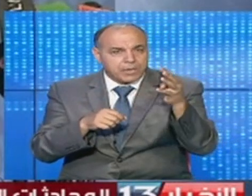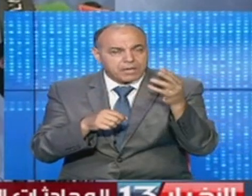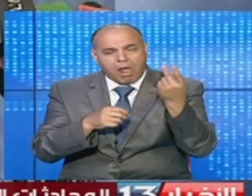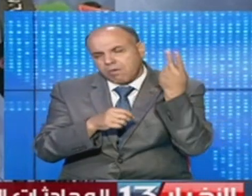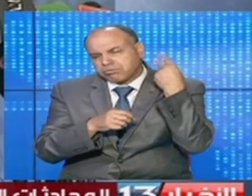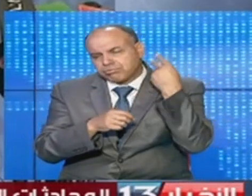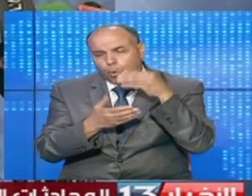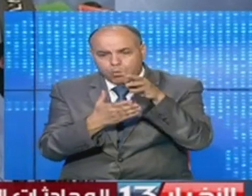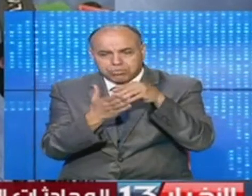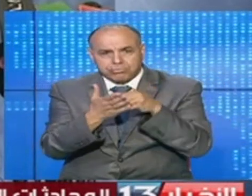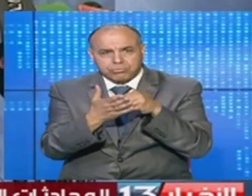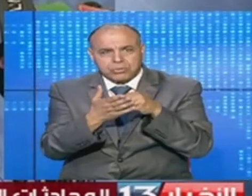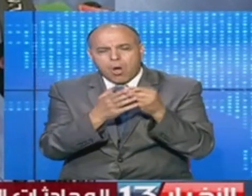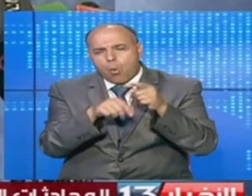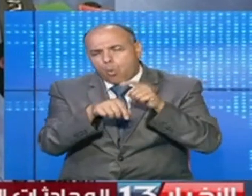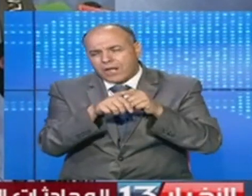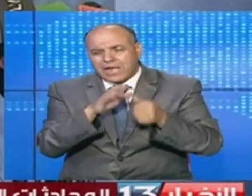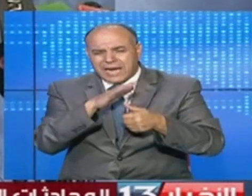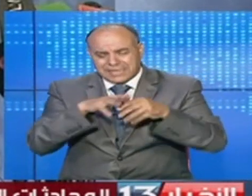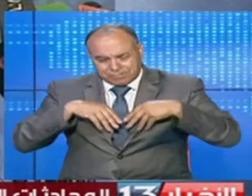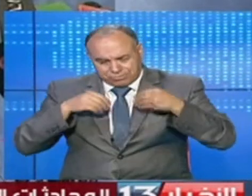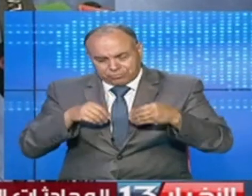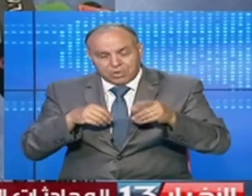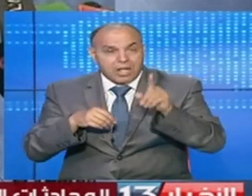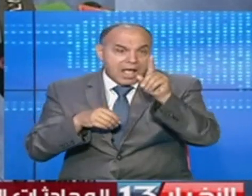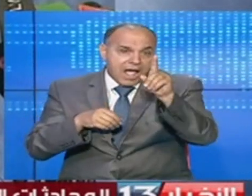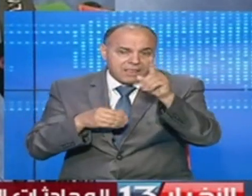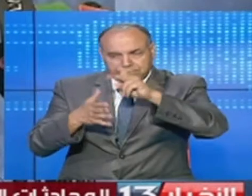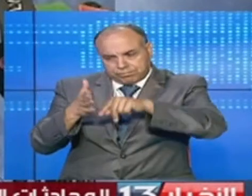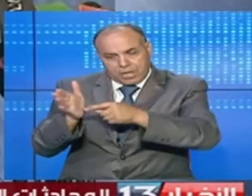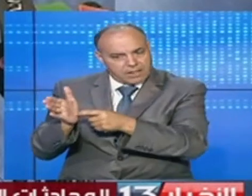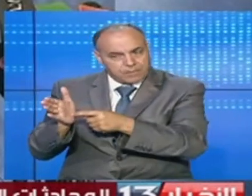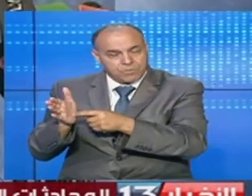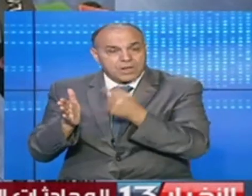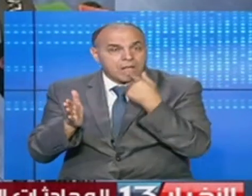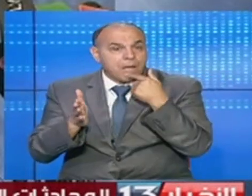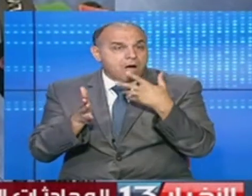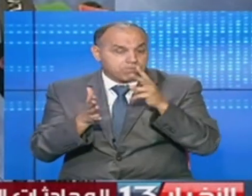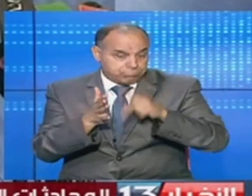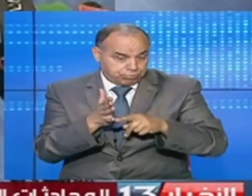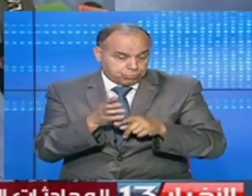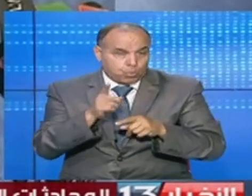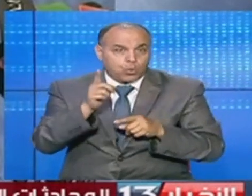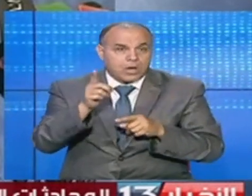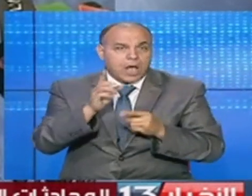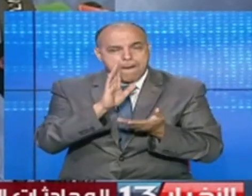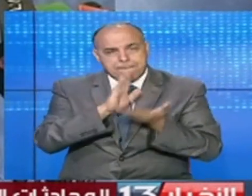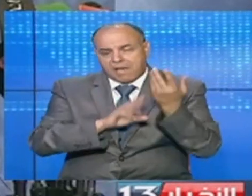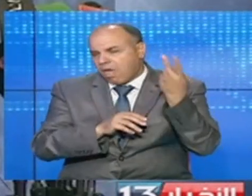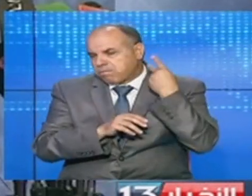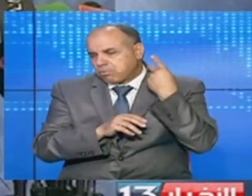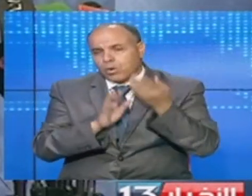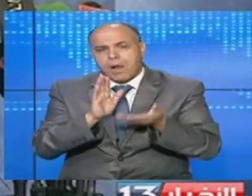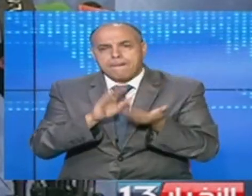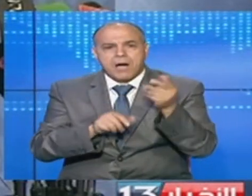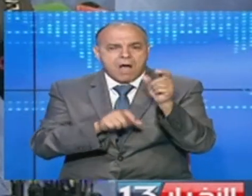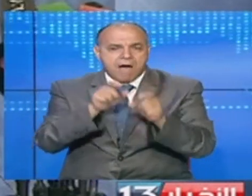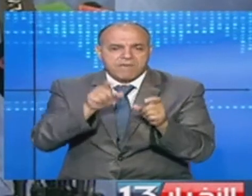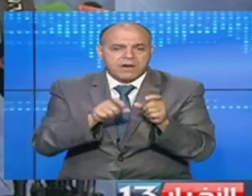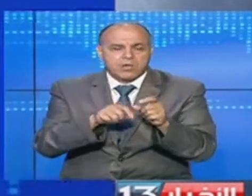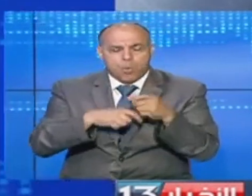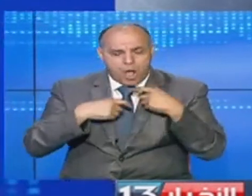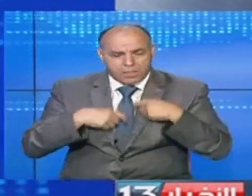العقوبات التي تعود الى عهد تراب بموجب الاتفاق ما تم الاتفاق على رفع بعض العقوبات على افراد